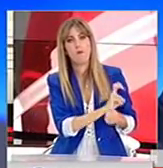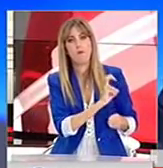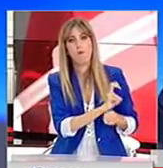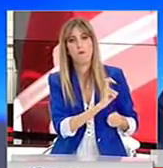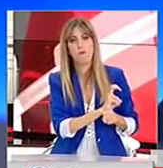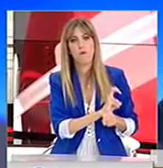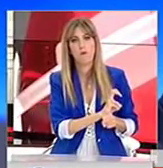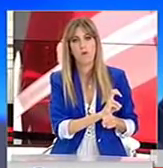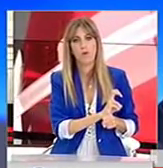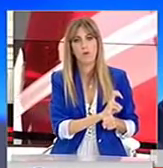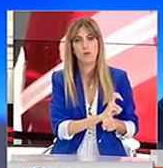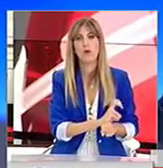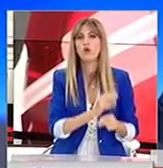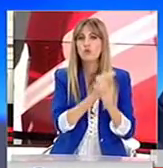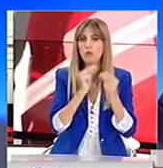την επιστολιπτική γραμμή.